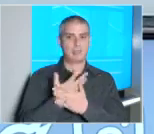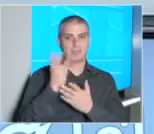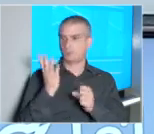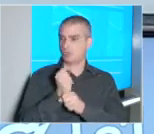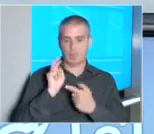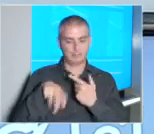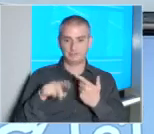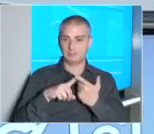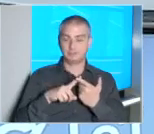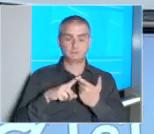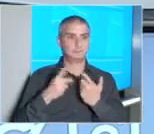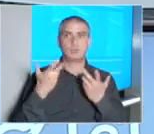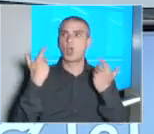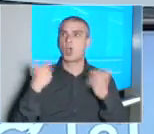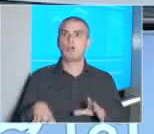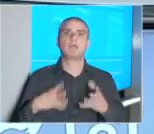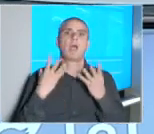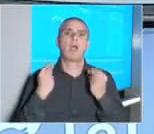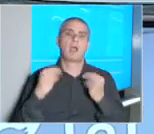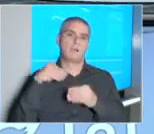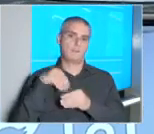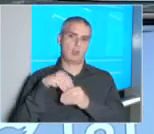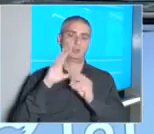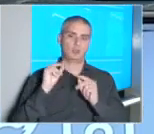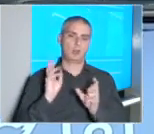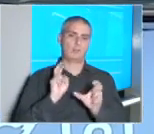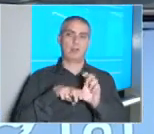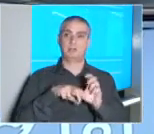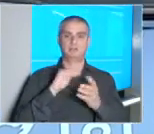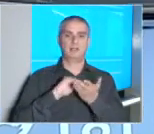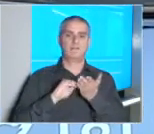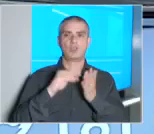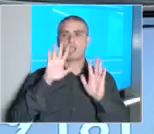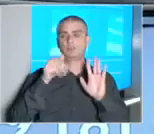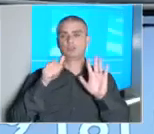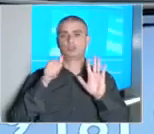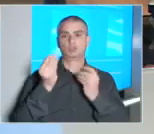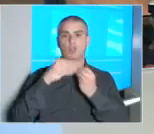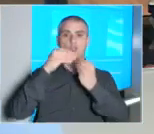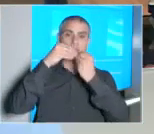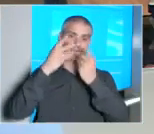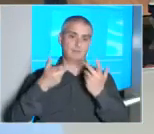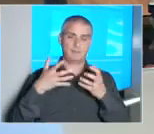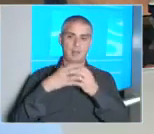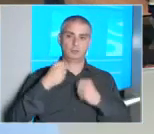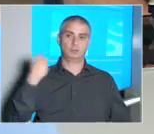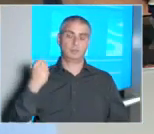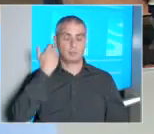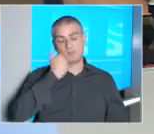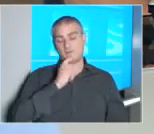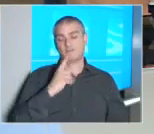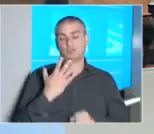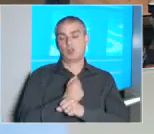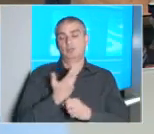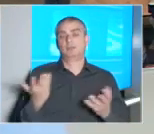החדש, זה אובדן של הרבה מאוד קולות שהיו יכולים להכניס לפחות 5-6 מנדטים נוספים לגוש הימין, וחבל שזה